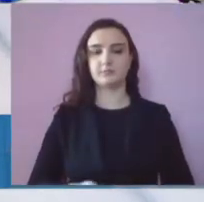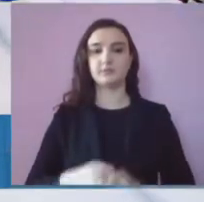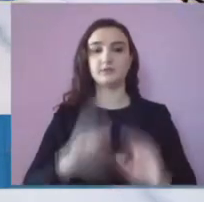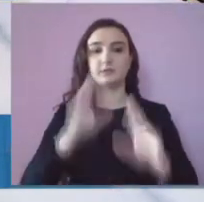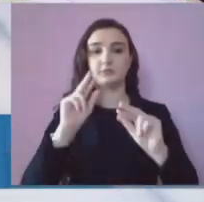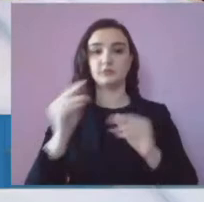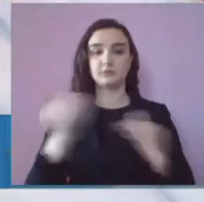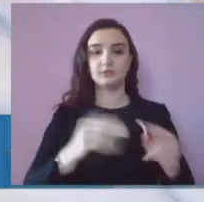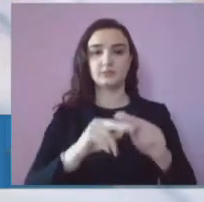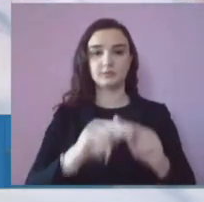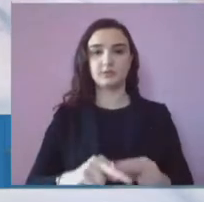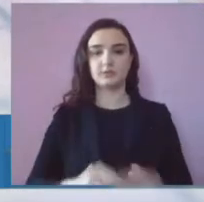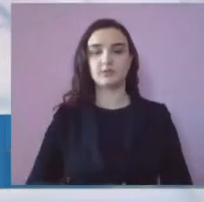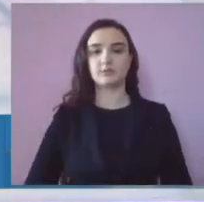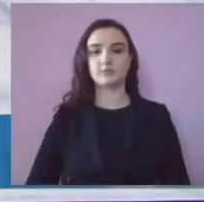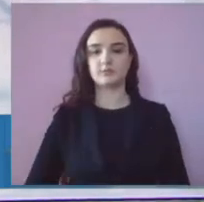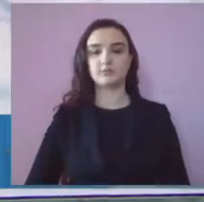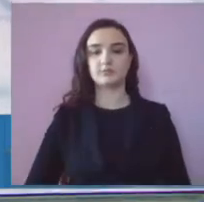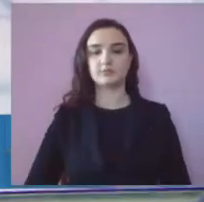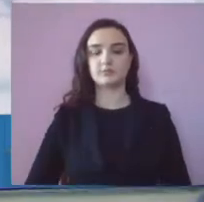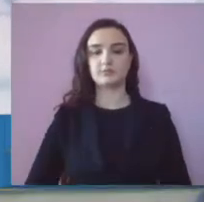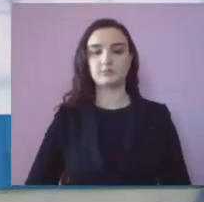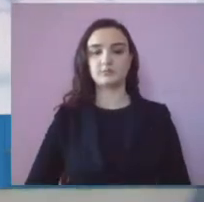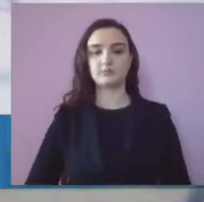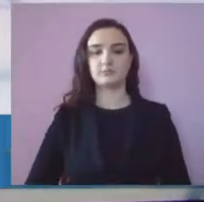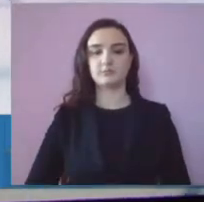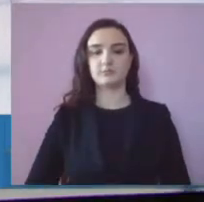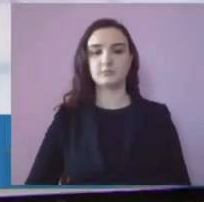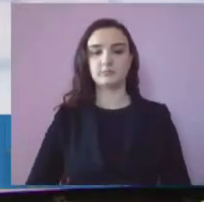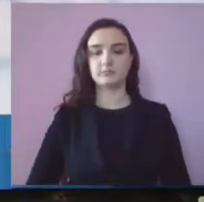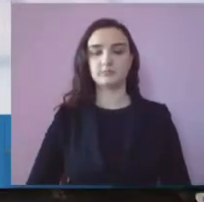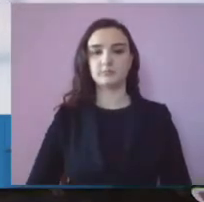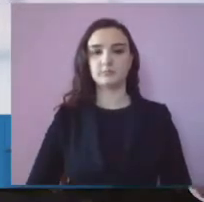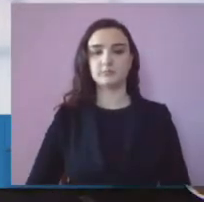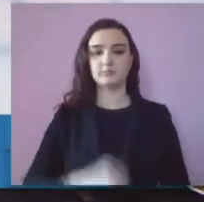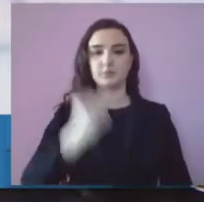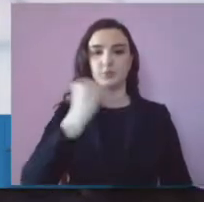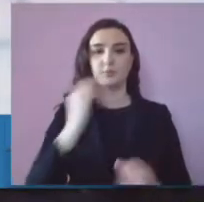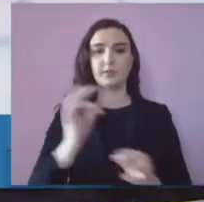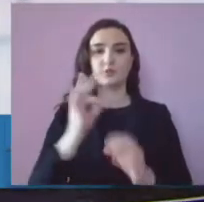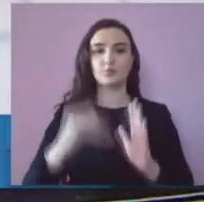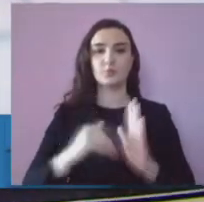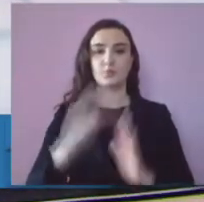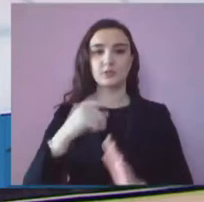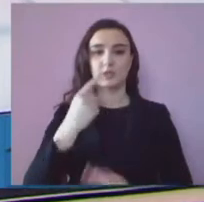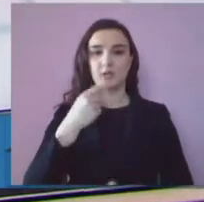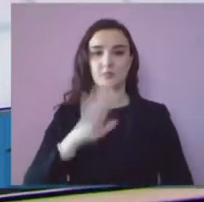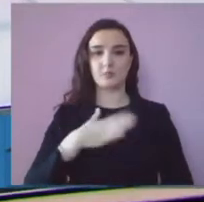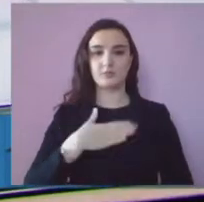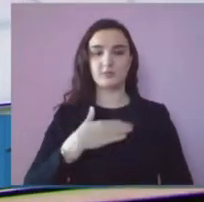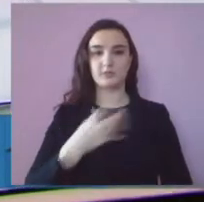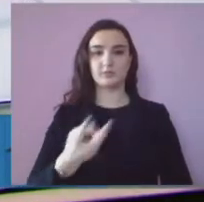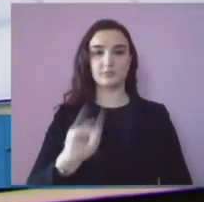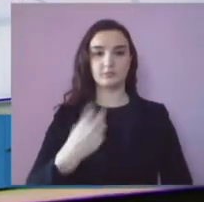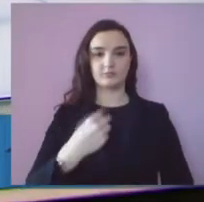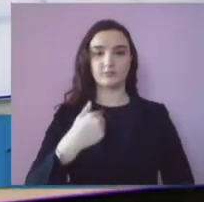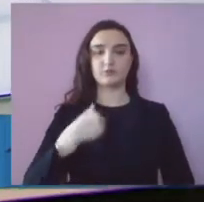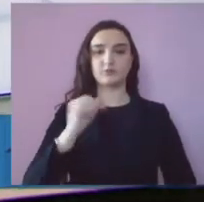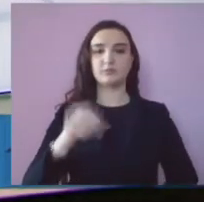იმისათვის. Გმადლობთ იმისათვის, რომ არასოდეს ამბობთ უარს ჩვენთან სტუმრობაზე. Მე შემიძლია რამდენიმე